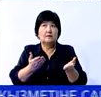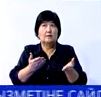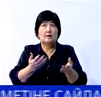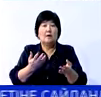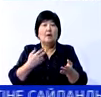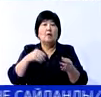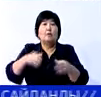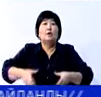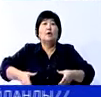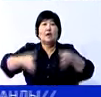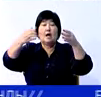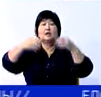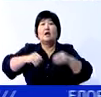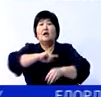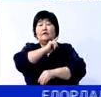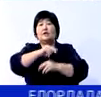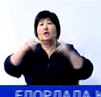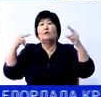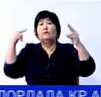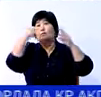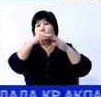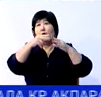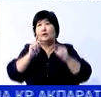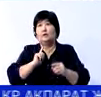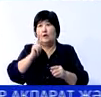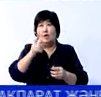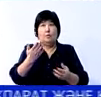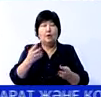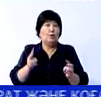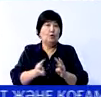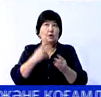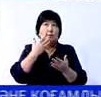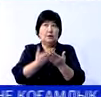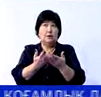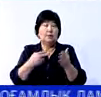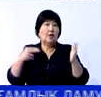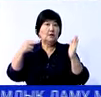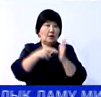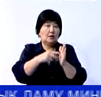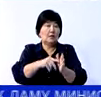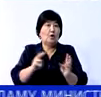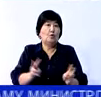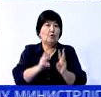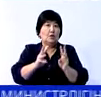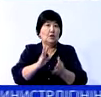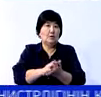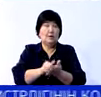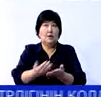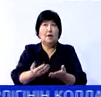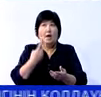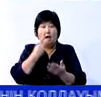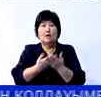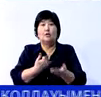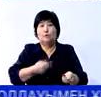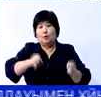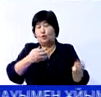Карандаш бөренеге висоководқа байлап қойып күн көріп отырмыз. Мынау менің өртеніп жатыр, мынау бет салса өртеніп қалып жатыр. Әдейі көрсетейін